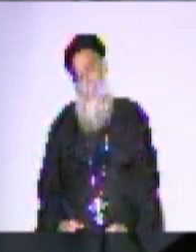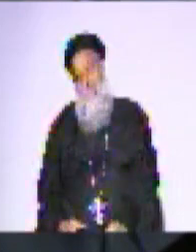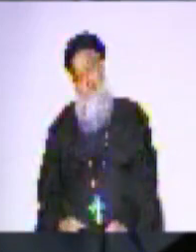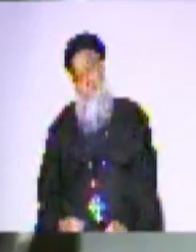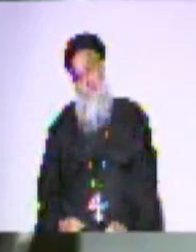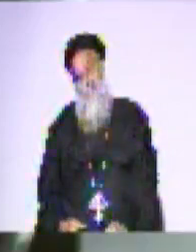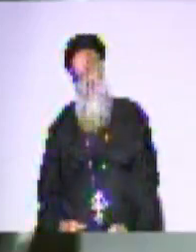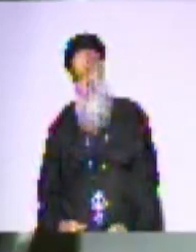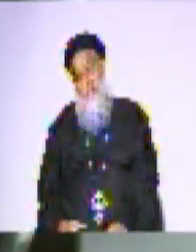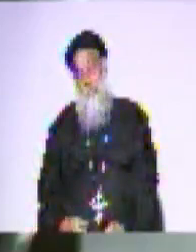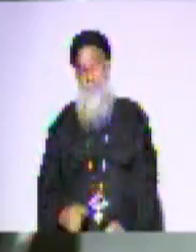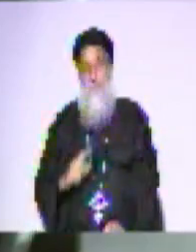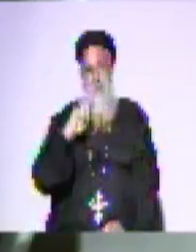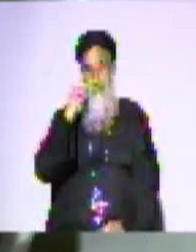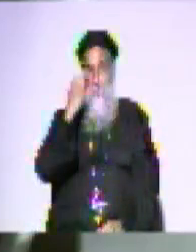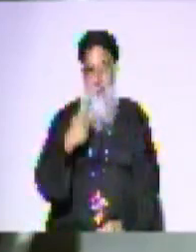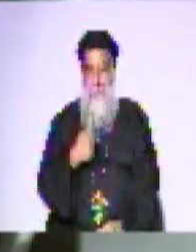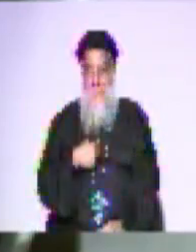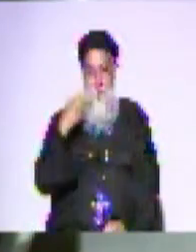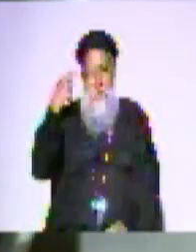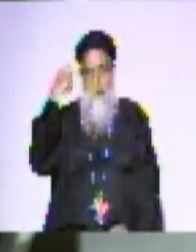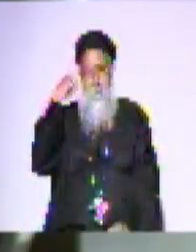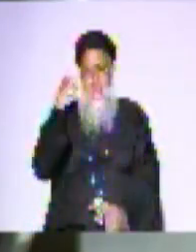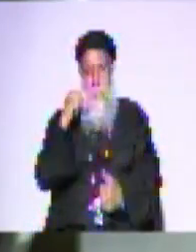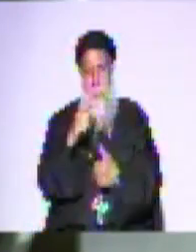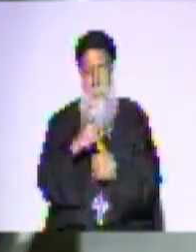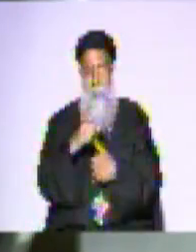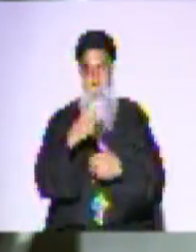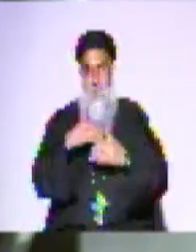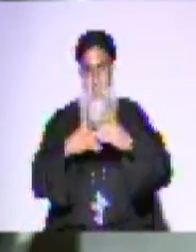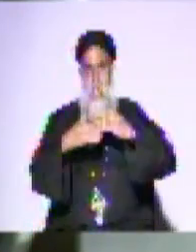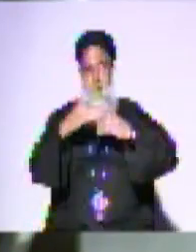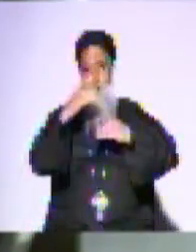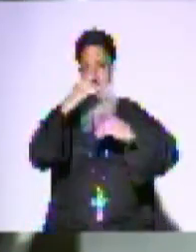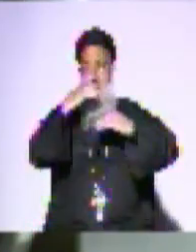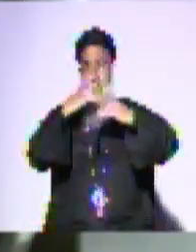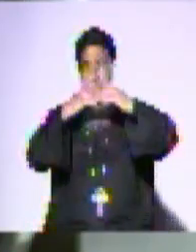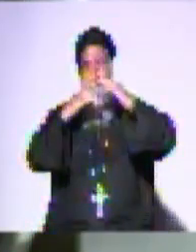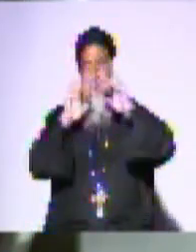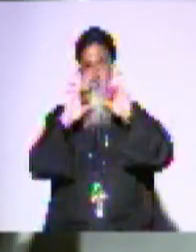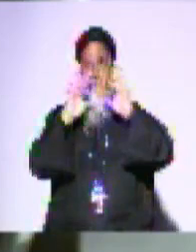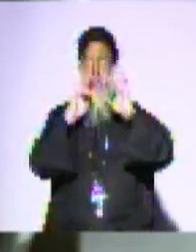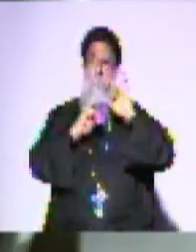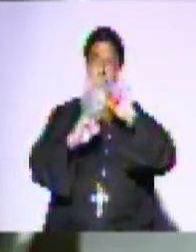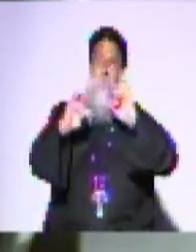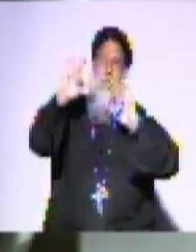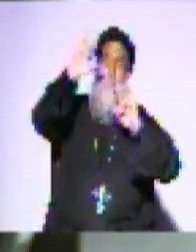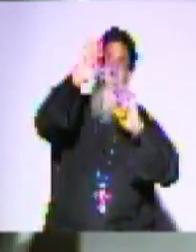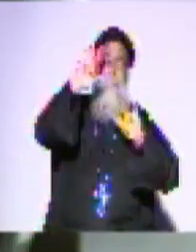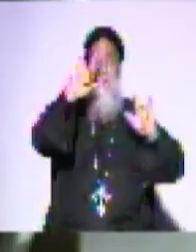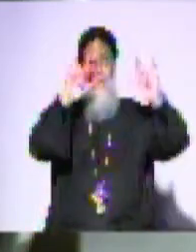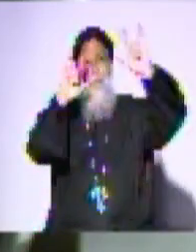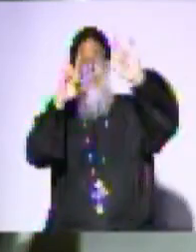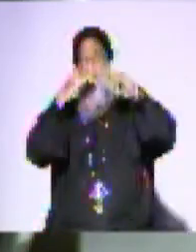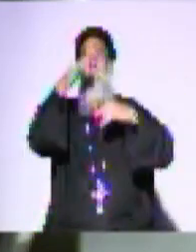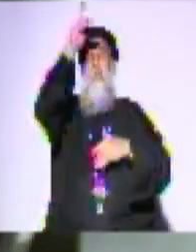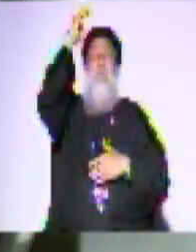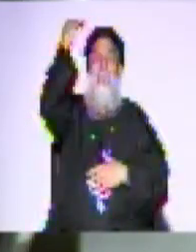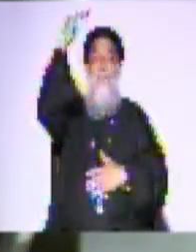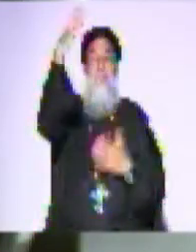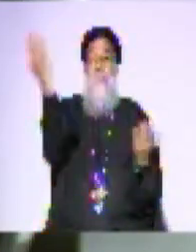يعني ظن في نفسه أنه يستطيع أن يرفع كرسيه مثل كرسي العلي.